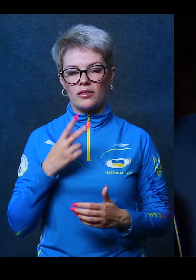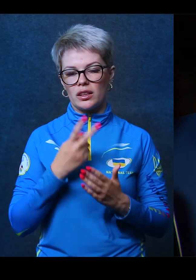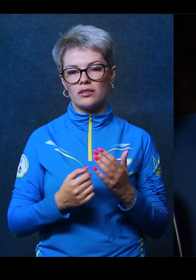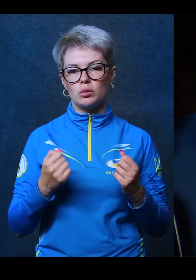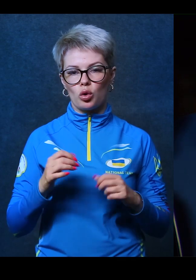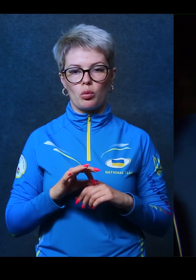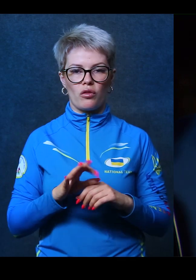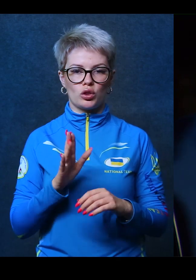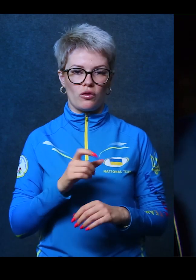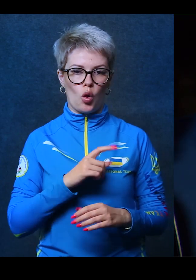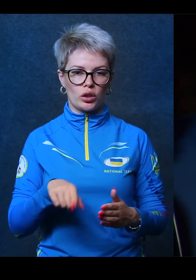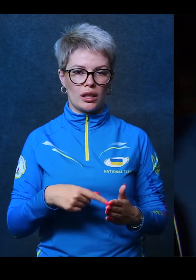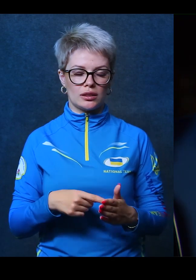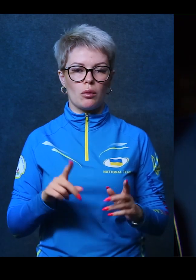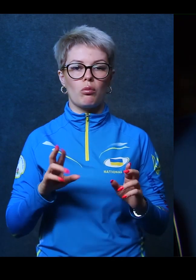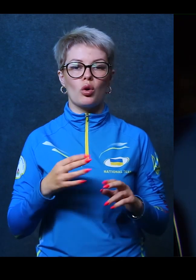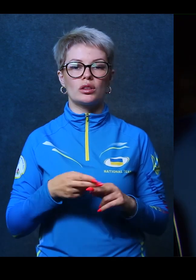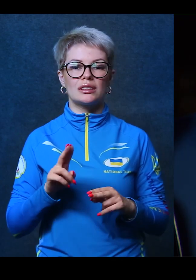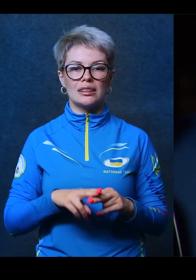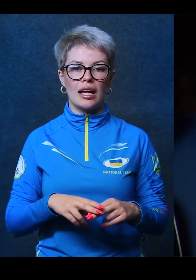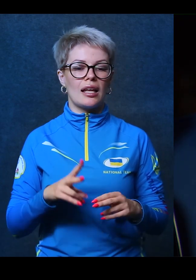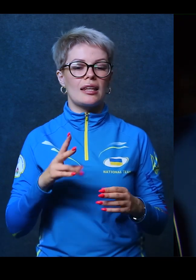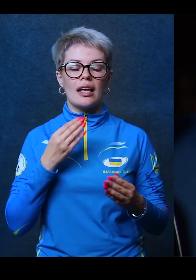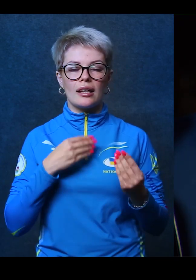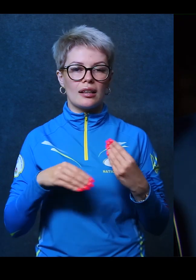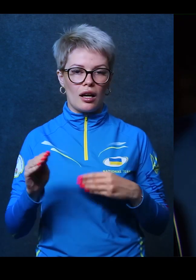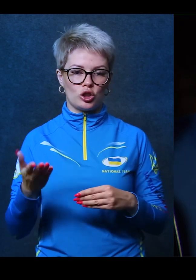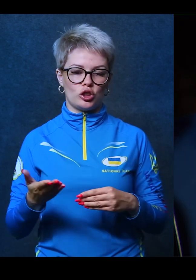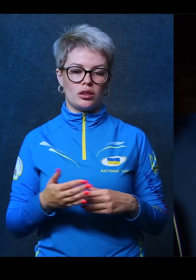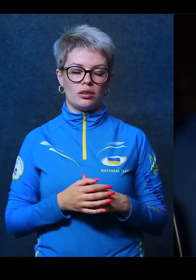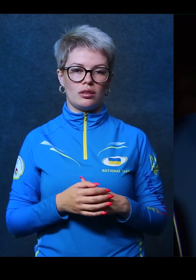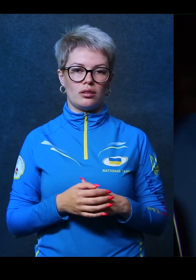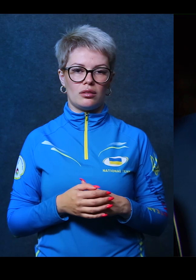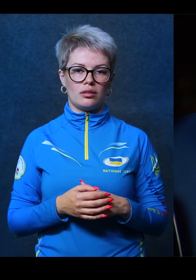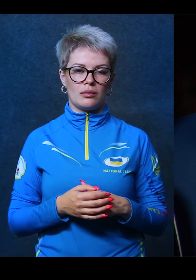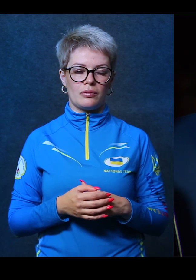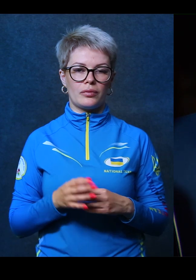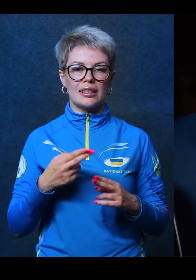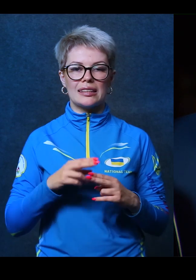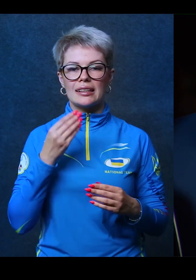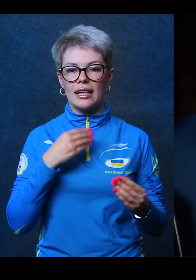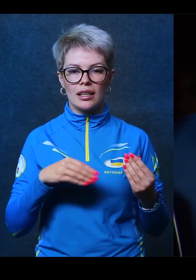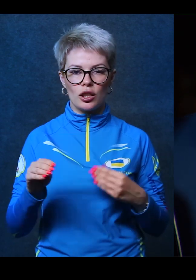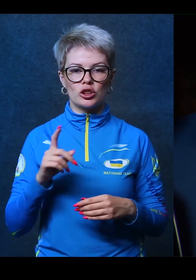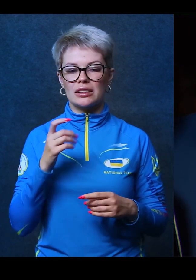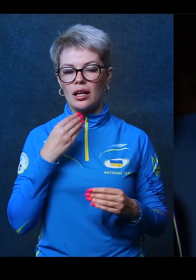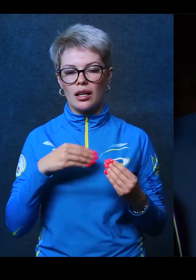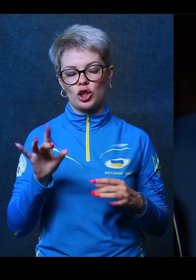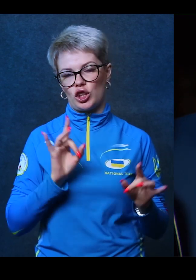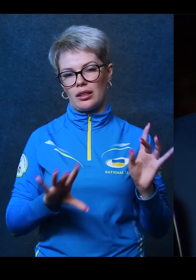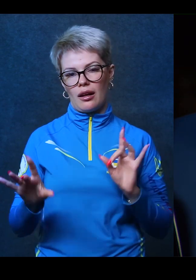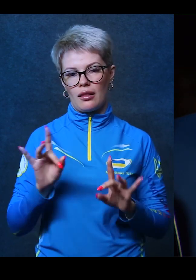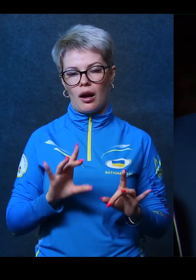видів спорту проводилось в Одесі. Бо це найкраще, я ж повторююсь, мабуть, но це найкраща